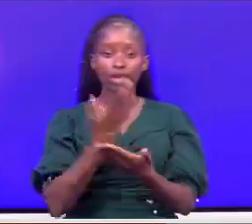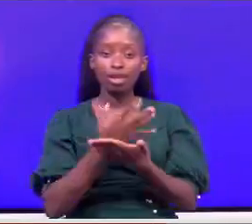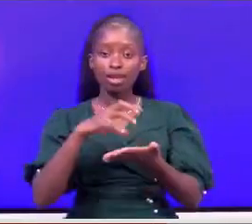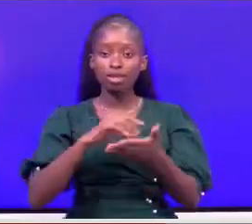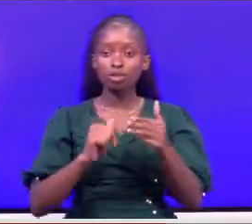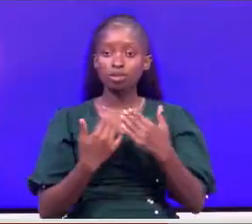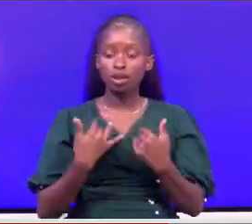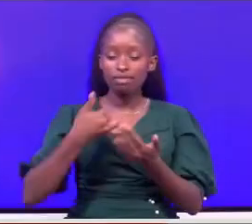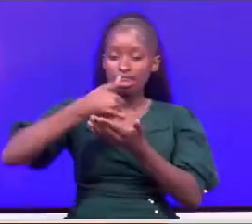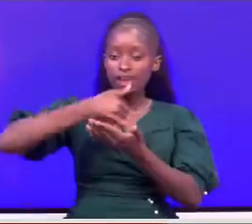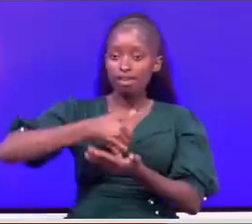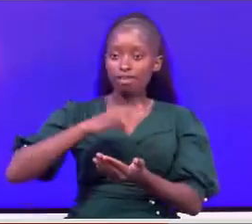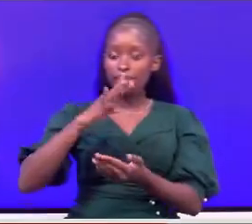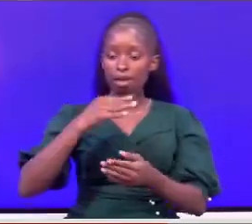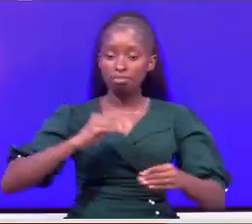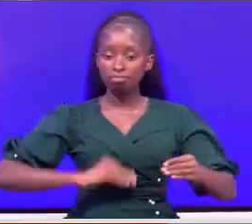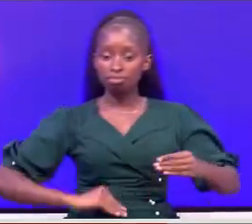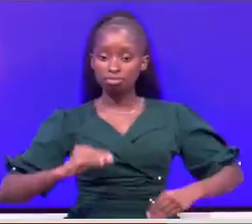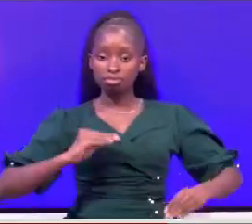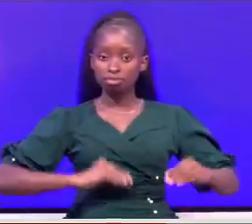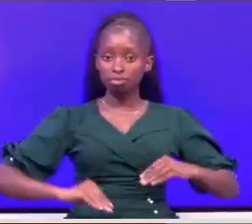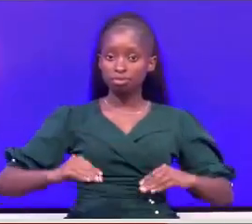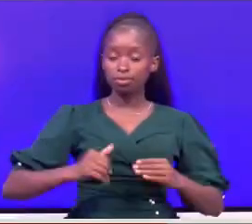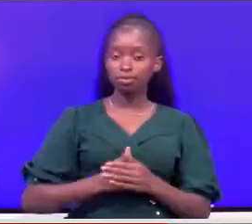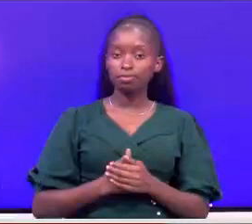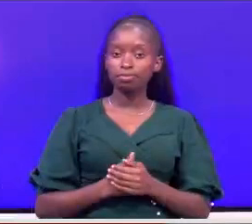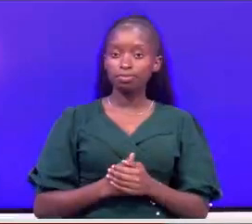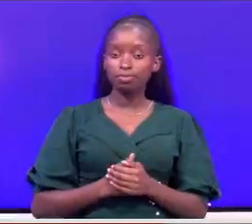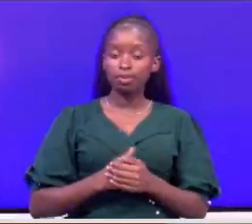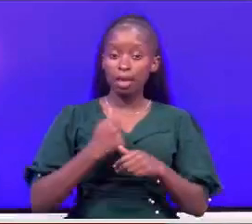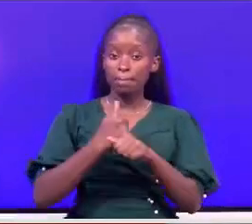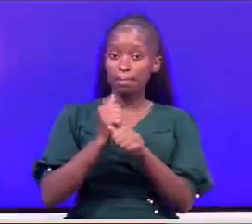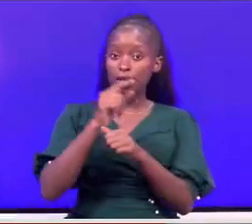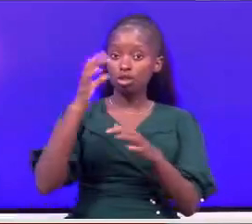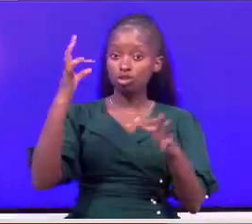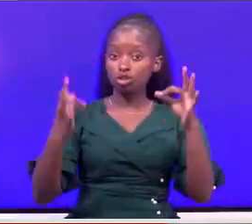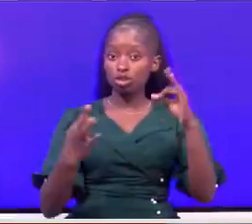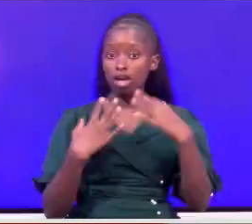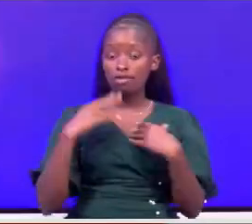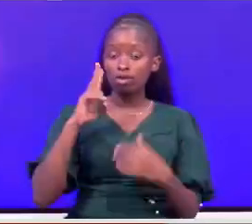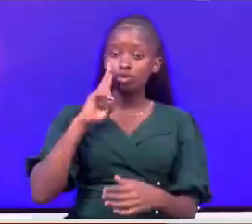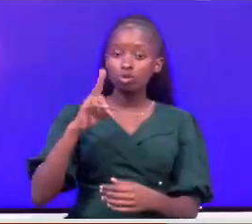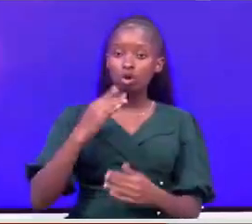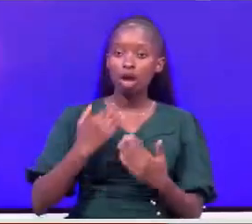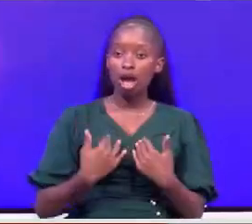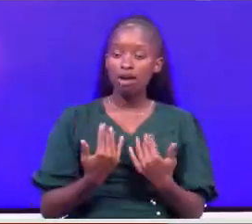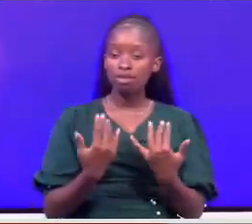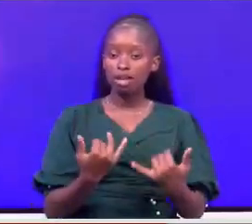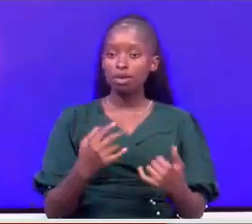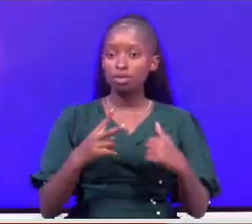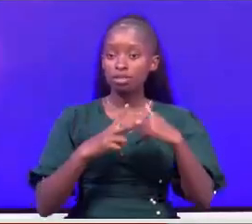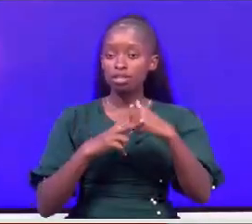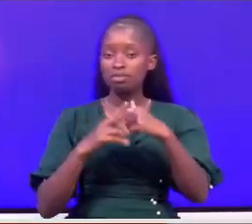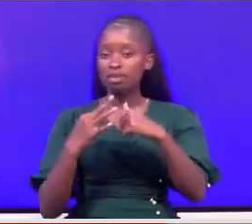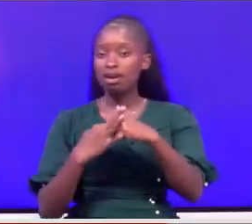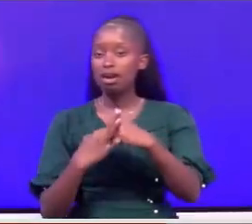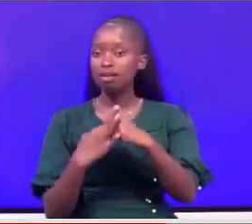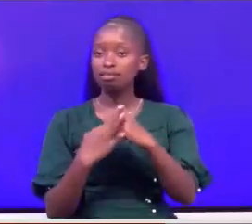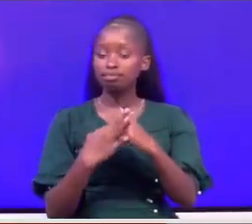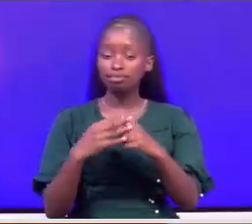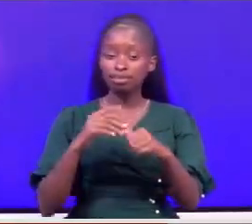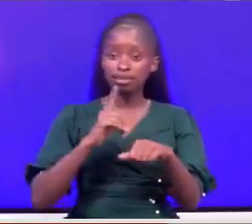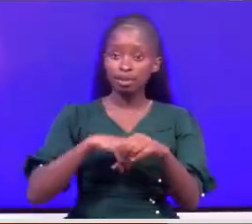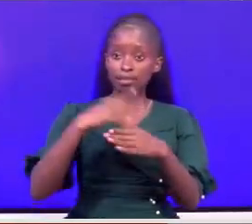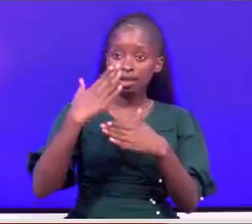ufisadi. Establishment for judges is 200, we only have 78. Eventually, we will increase